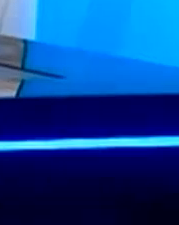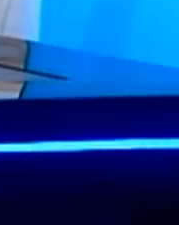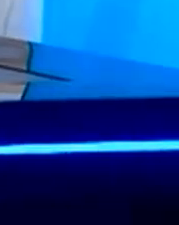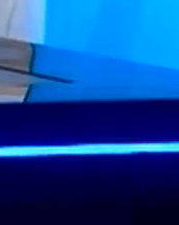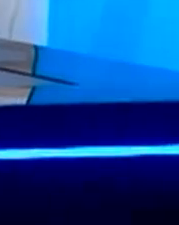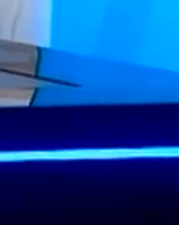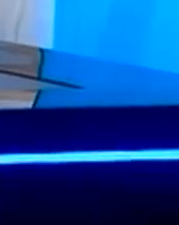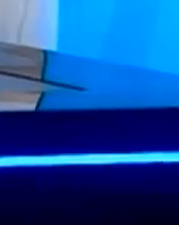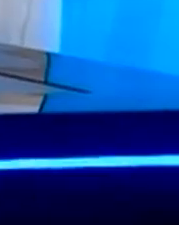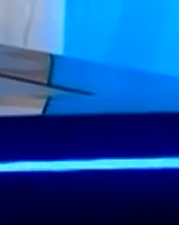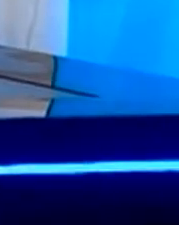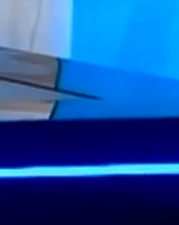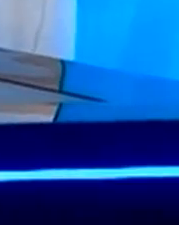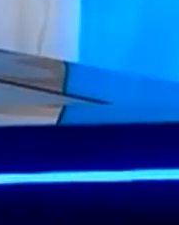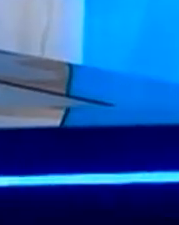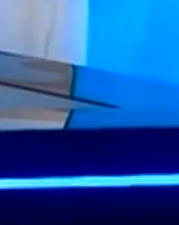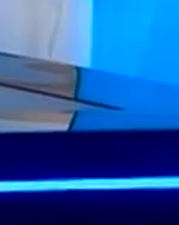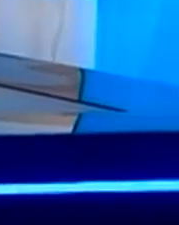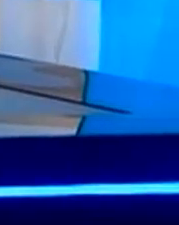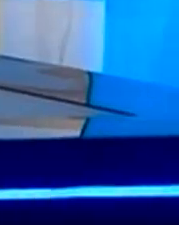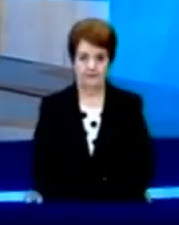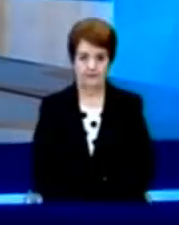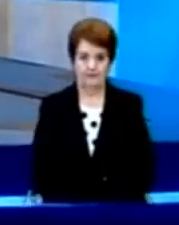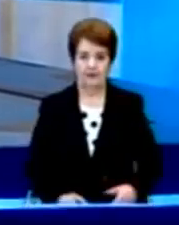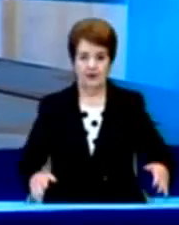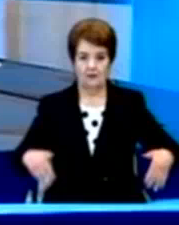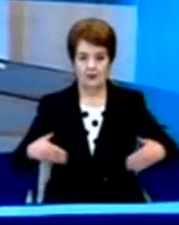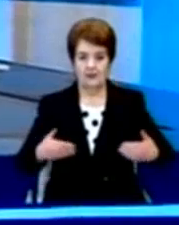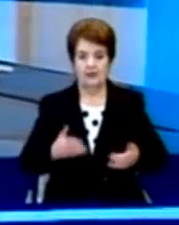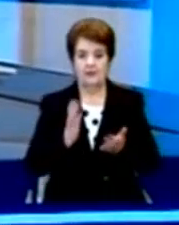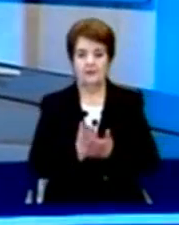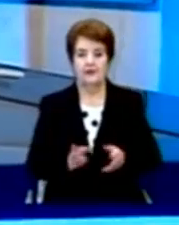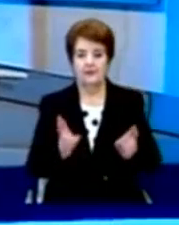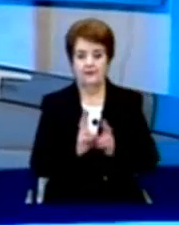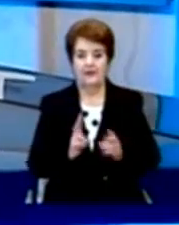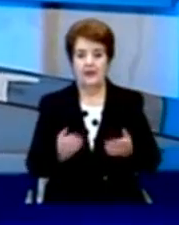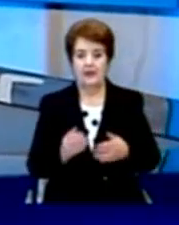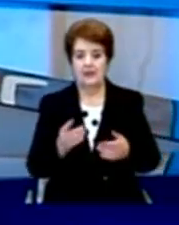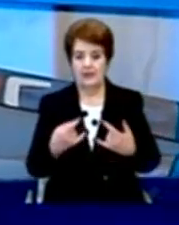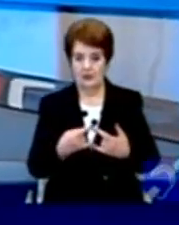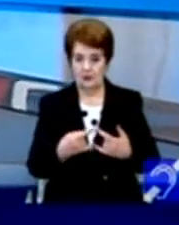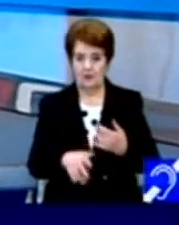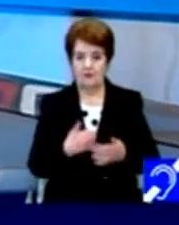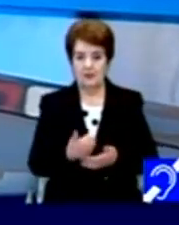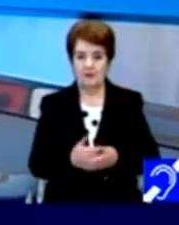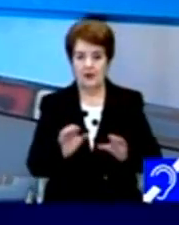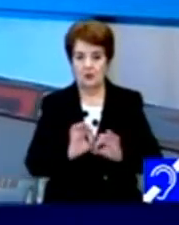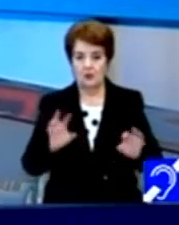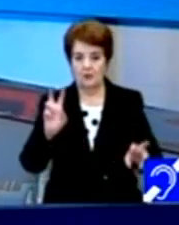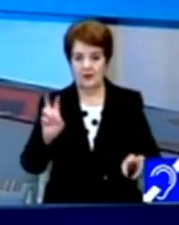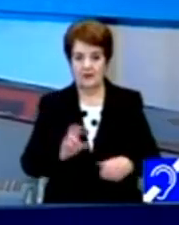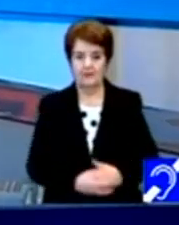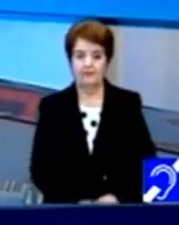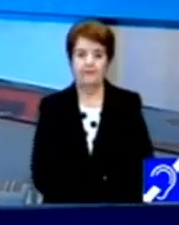Victoria Ocară vă prezintă Telejurnalul. Bună seara și bine v-am găsit la Telejurnal. Iată principalele subiecte.